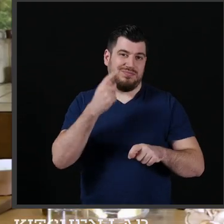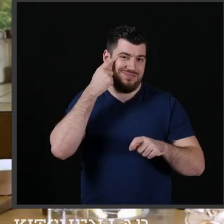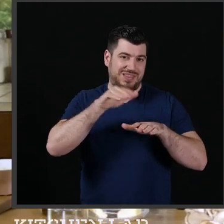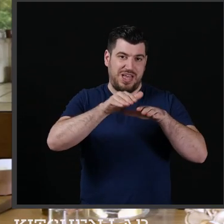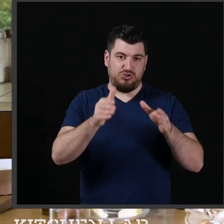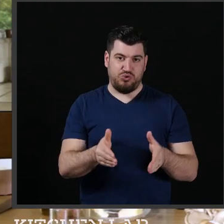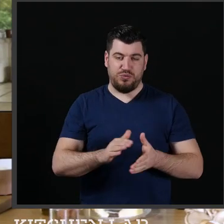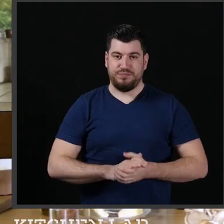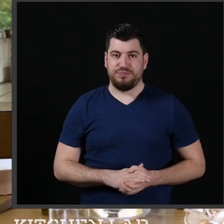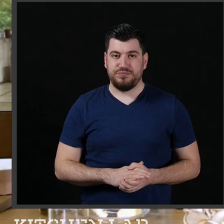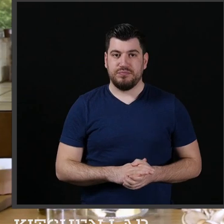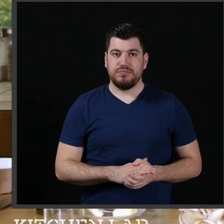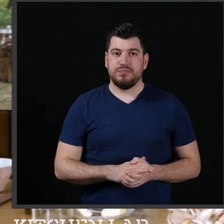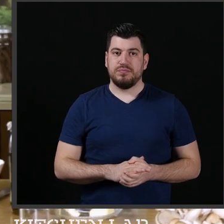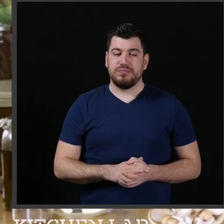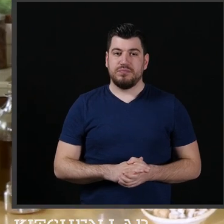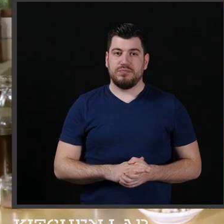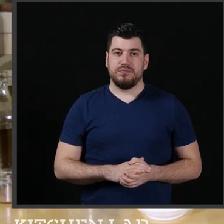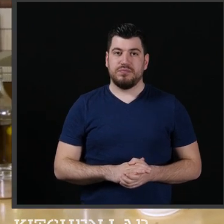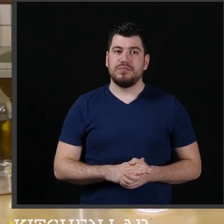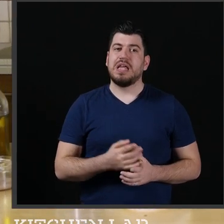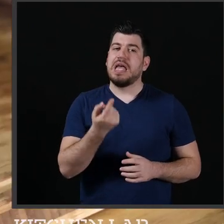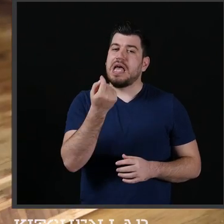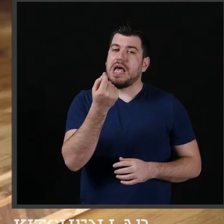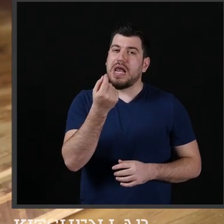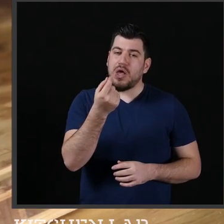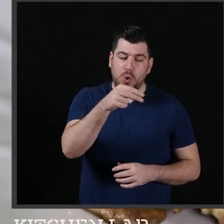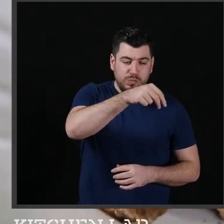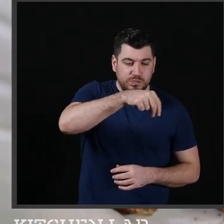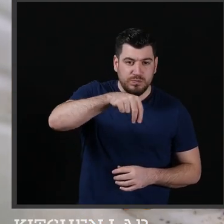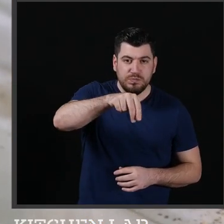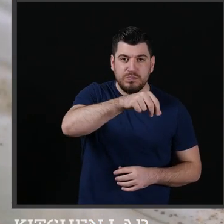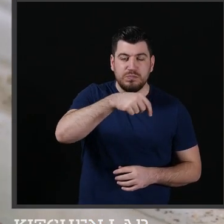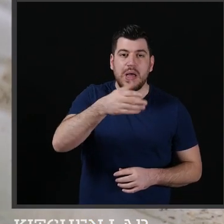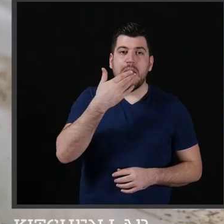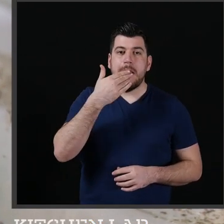Θα ρίξω λίγο πιπεράκι από πάνω.